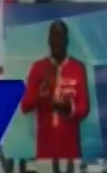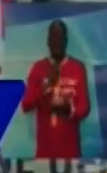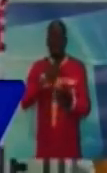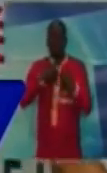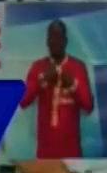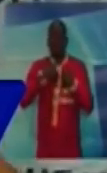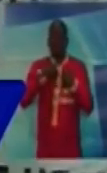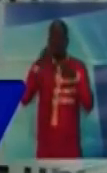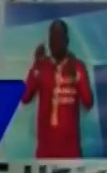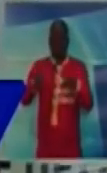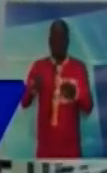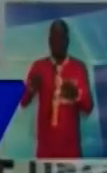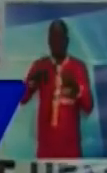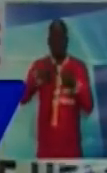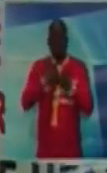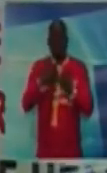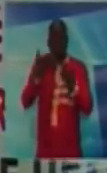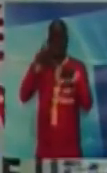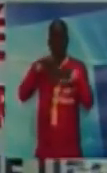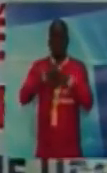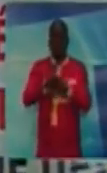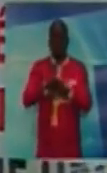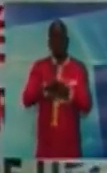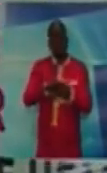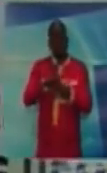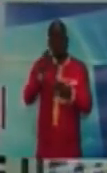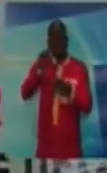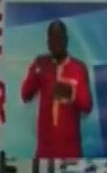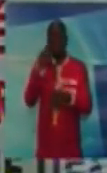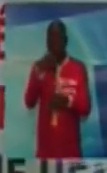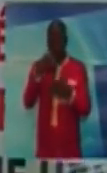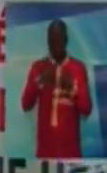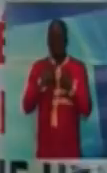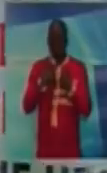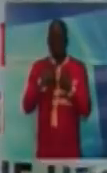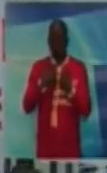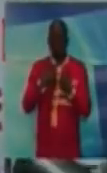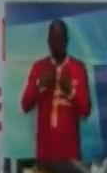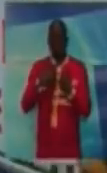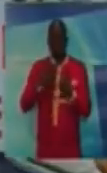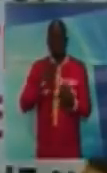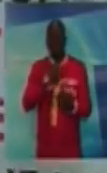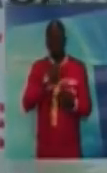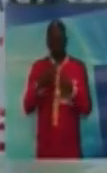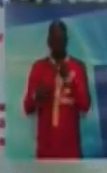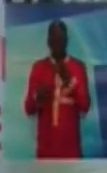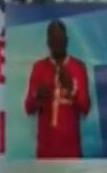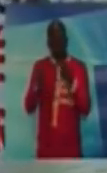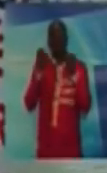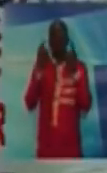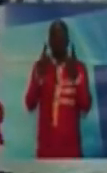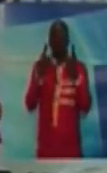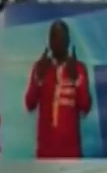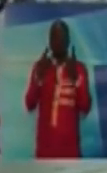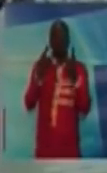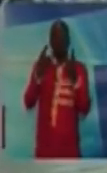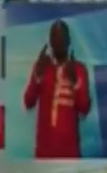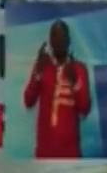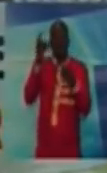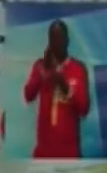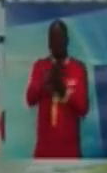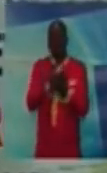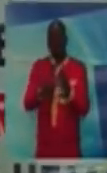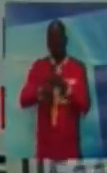avoir des interventions d'une densité qui nous a tous, je dirais même, émus. Et de la